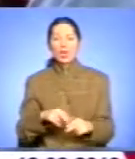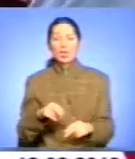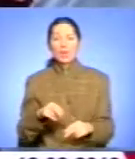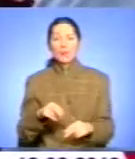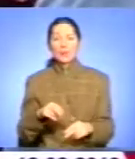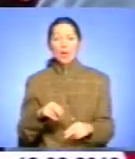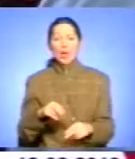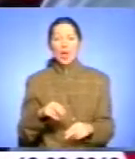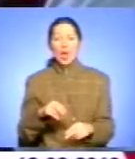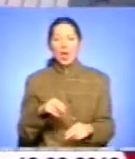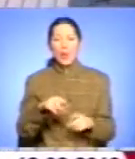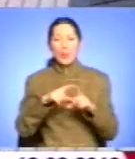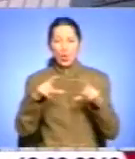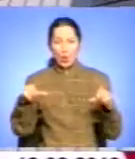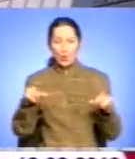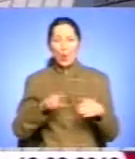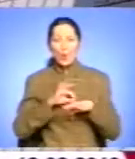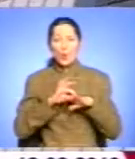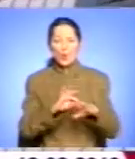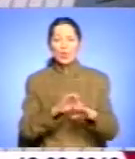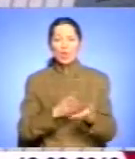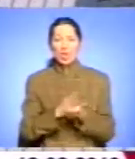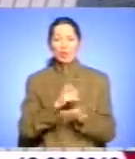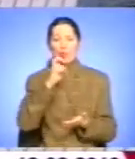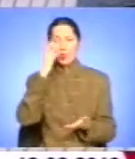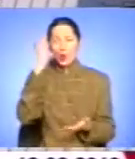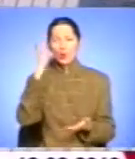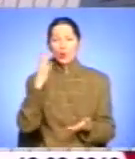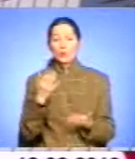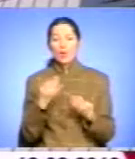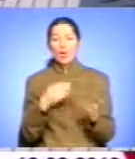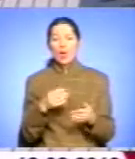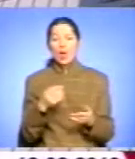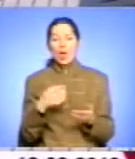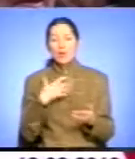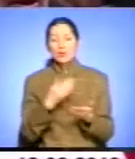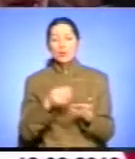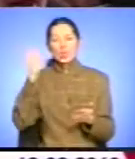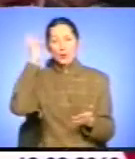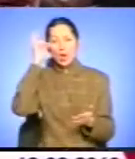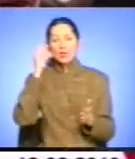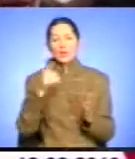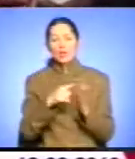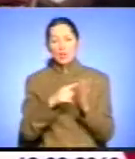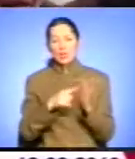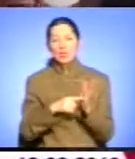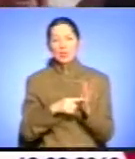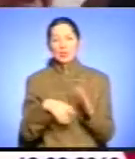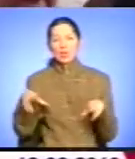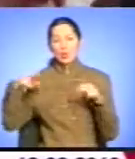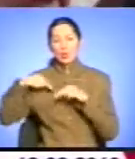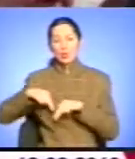короткий молебень. Під час відкриття своїми спогадами ділилися соратники Левка Горохівського, родичі, представники